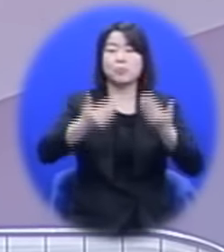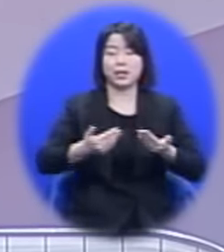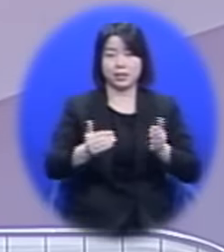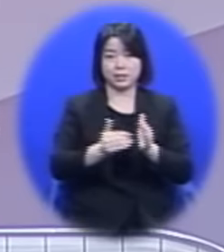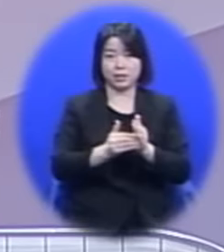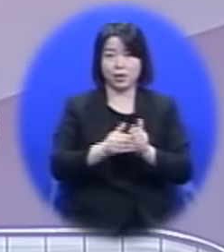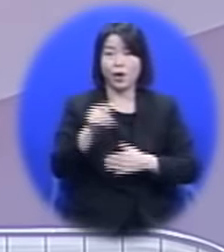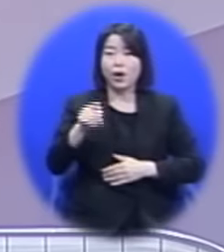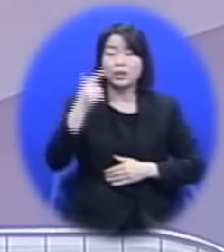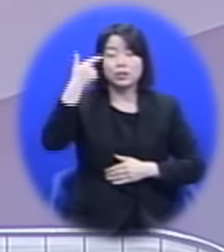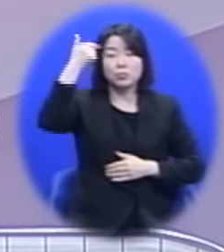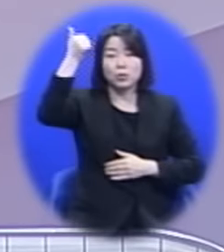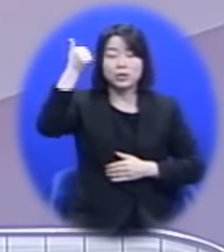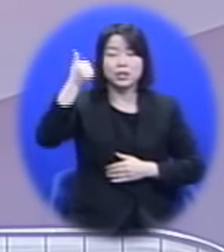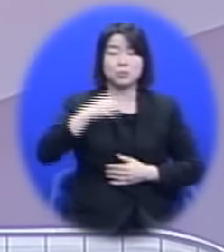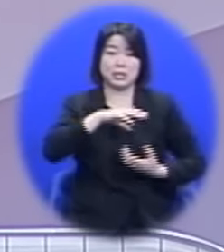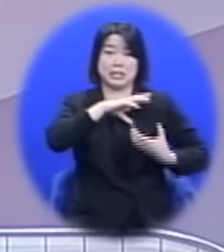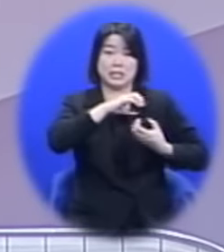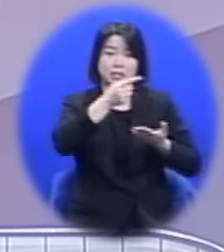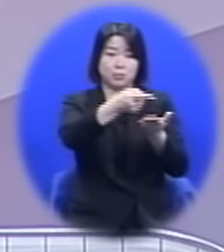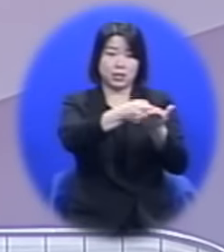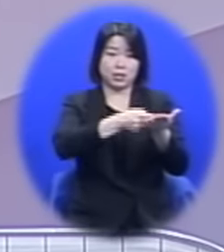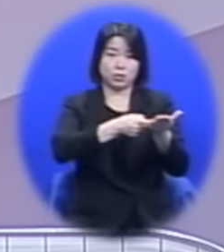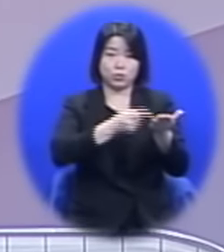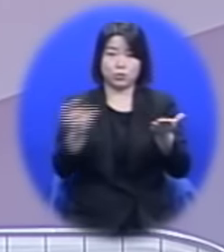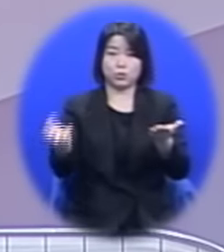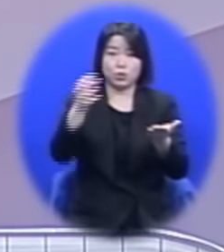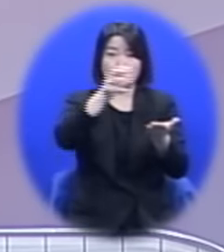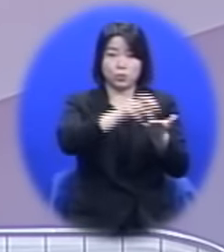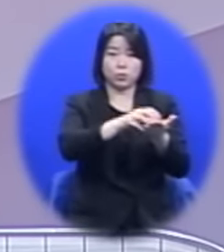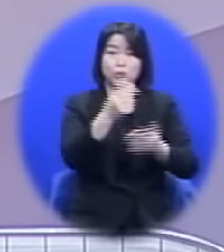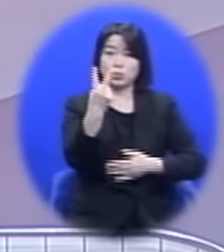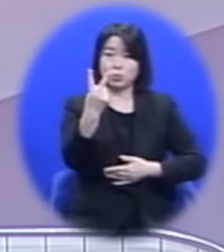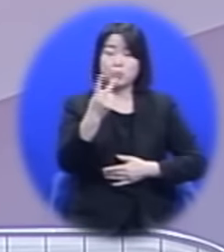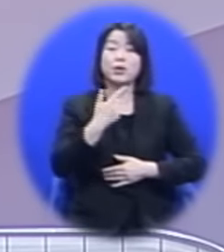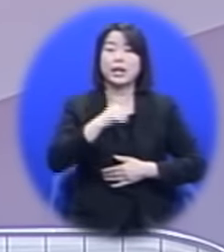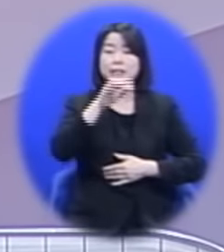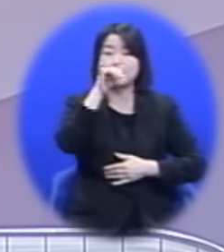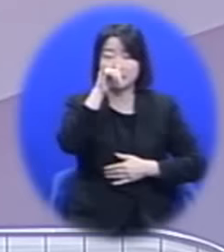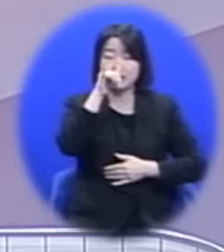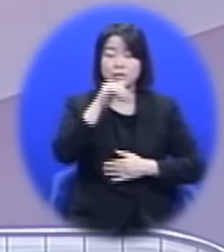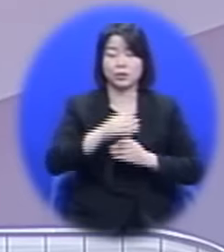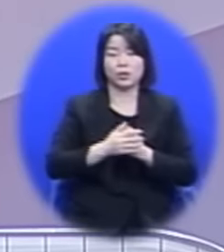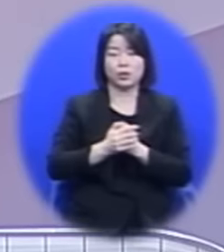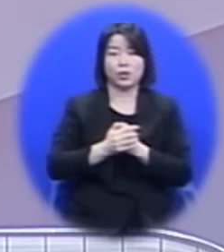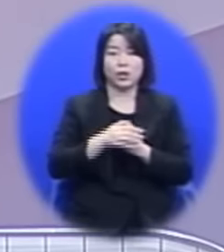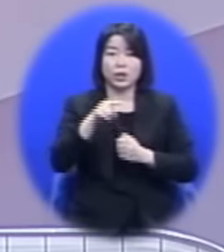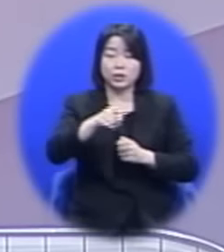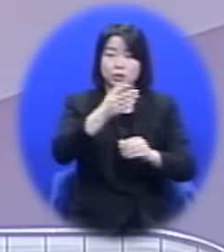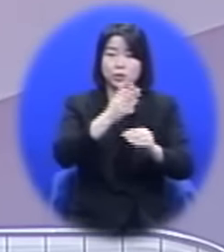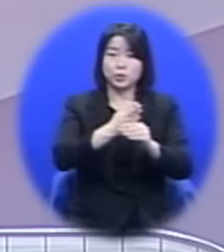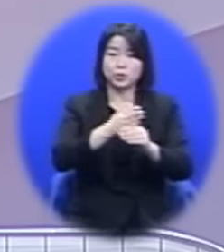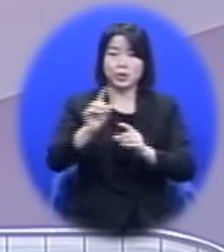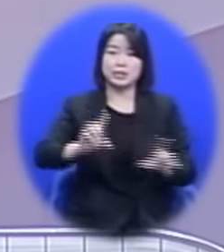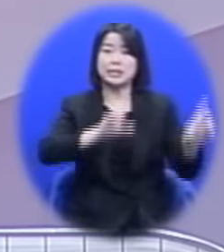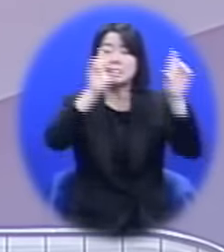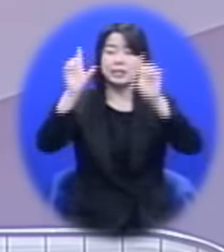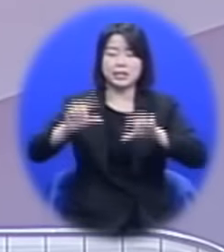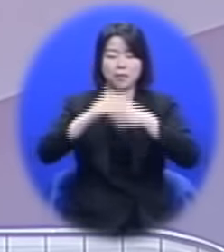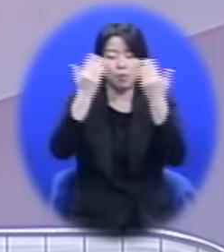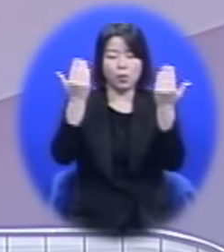목사님은 심장 이식 수술을 두 번이나 했던 분입니다. 그러면서 그분의 삶